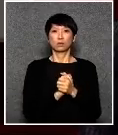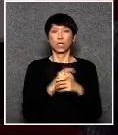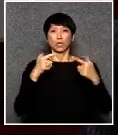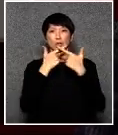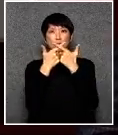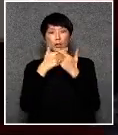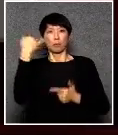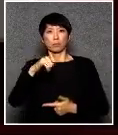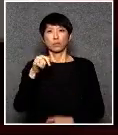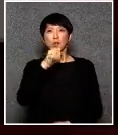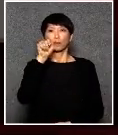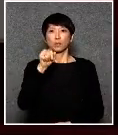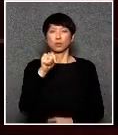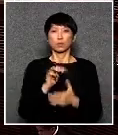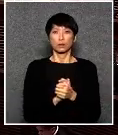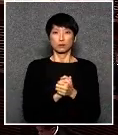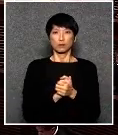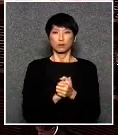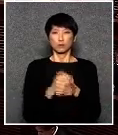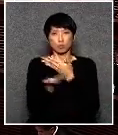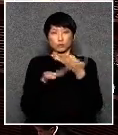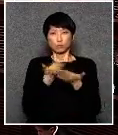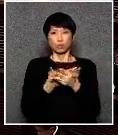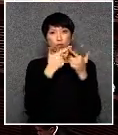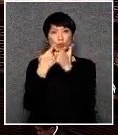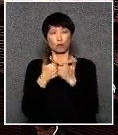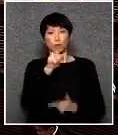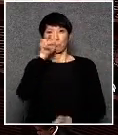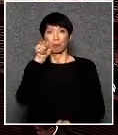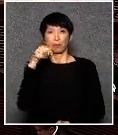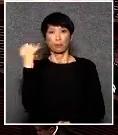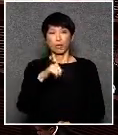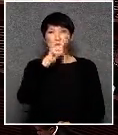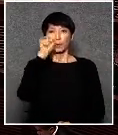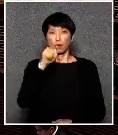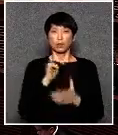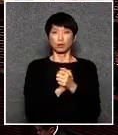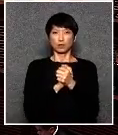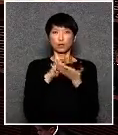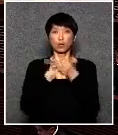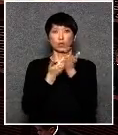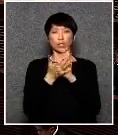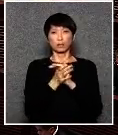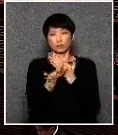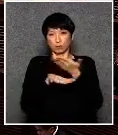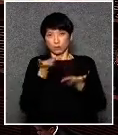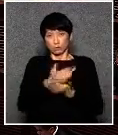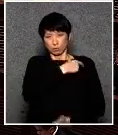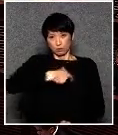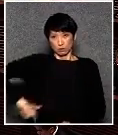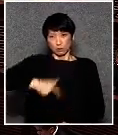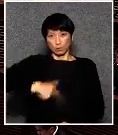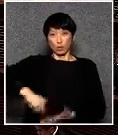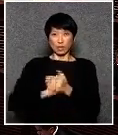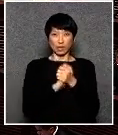啊？點解不能重複討論啊？好簡單啦，如果正話幾位重複發言嘅議員，唔好針